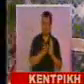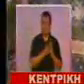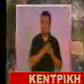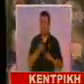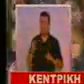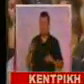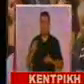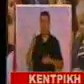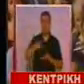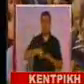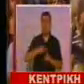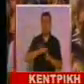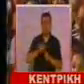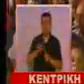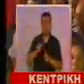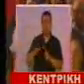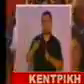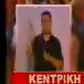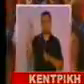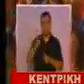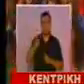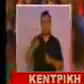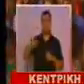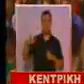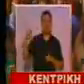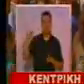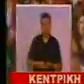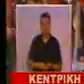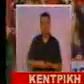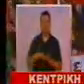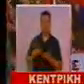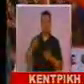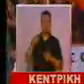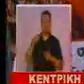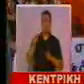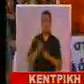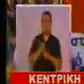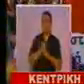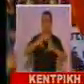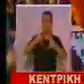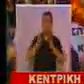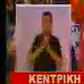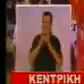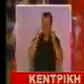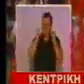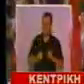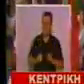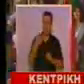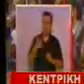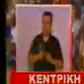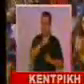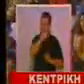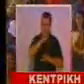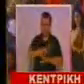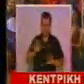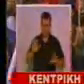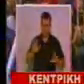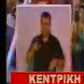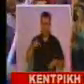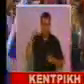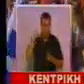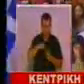πείνας, μνημονιακή φόρη, βαρβαρότητα, συνεργασιακές σχέσεις κτλ. Αυτά όλα τα κόμματα,